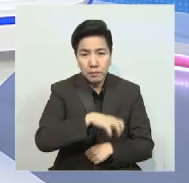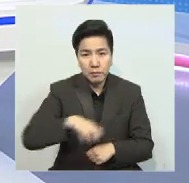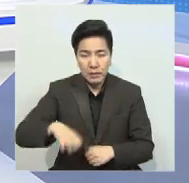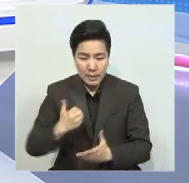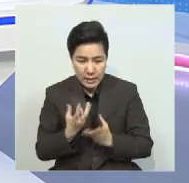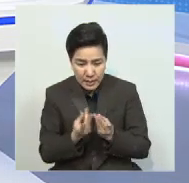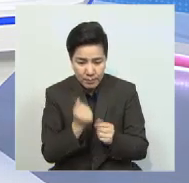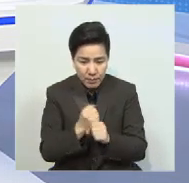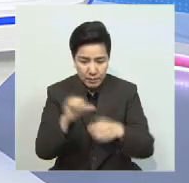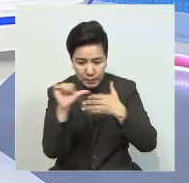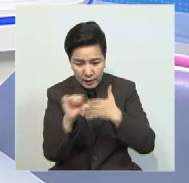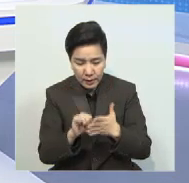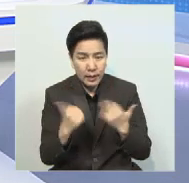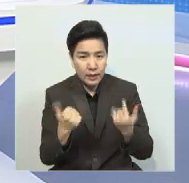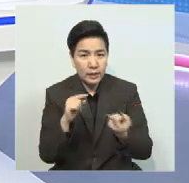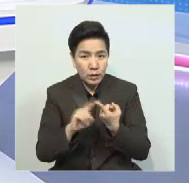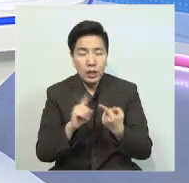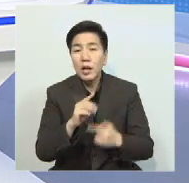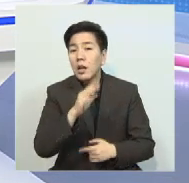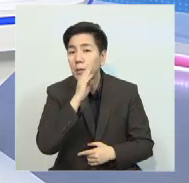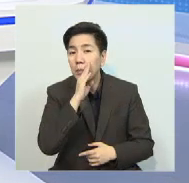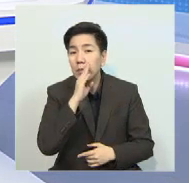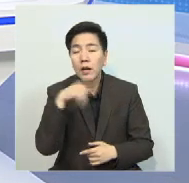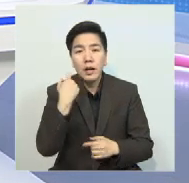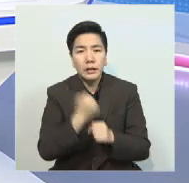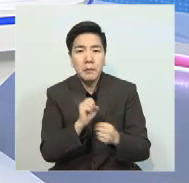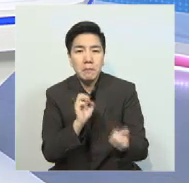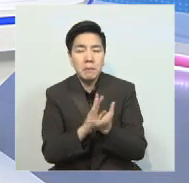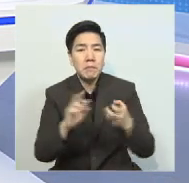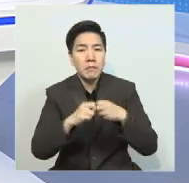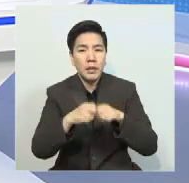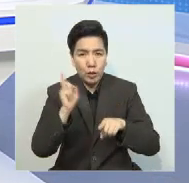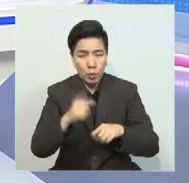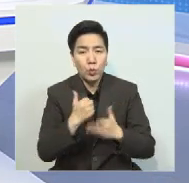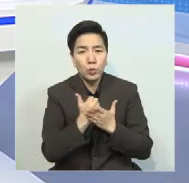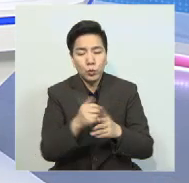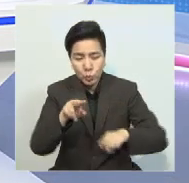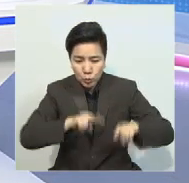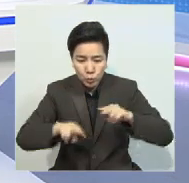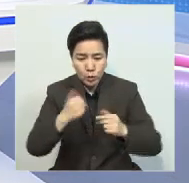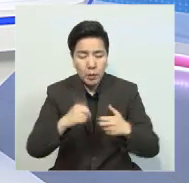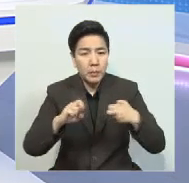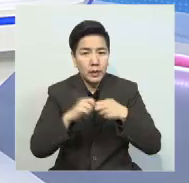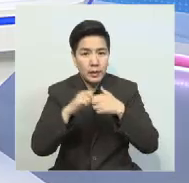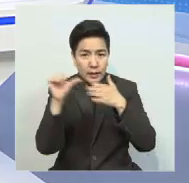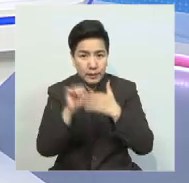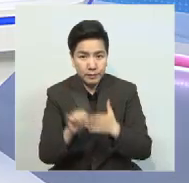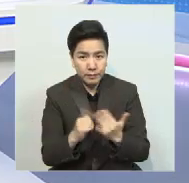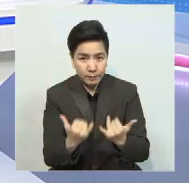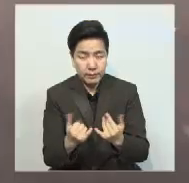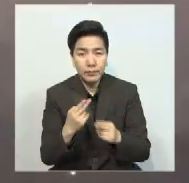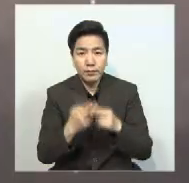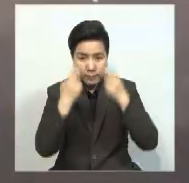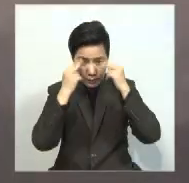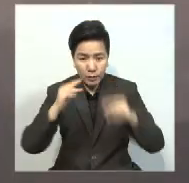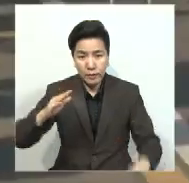องเนี่ยเร่งดำเนินการแก้ไขท่านบอกว่าใครที่มีส่วนทำให้เกิดปัญหาก็ต้องช่วยกันดูแลแล้วก็ร่วมแก้ปัญหาด้วยค่ะ